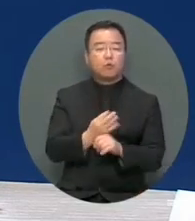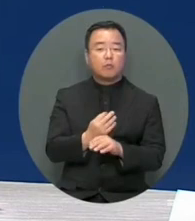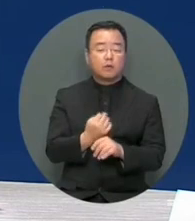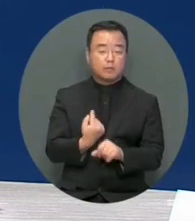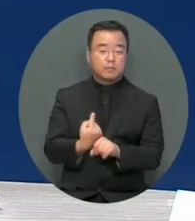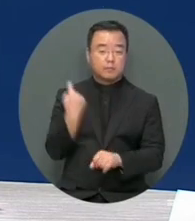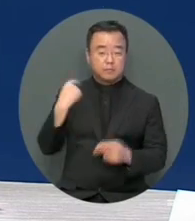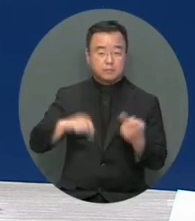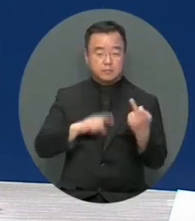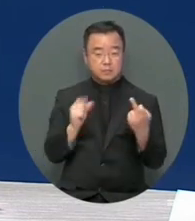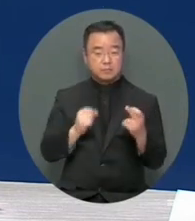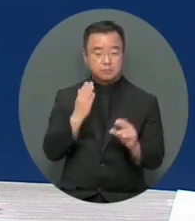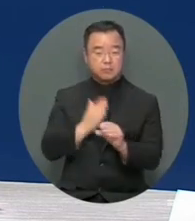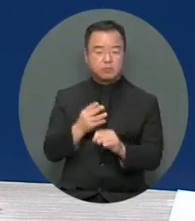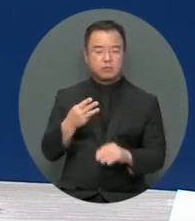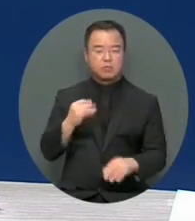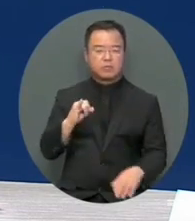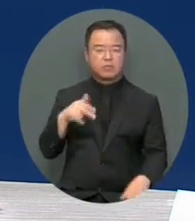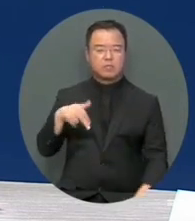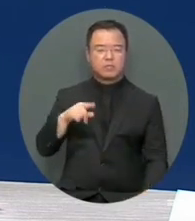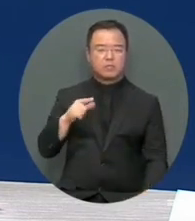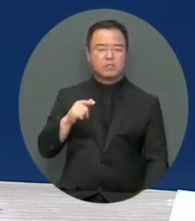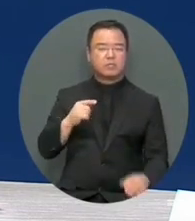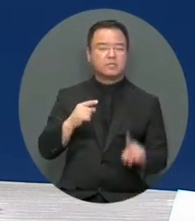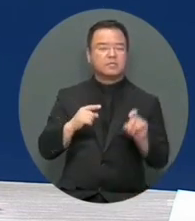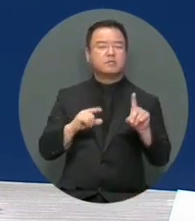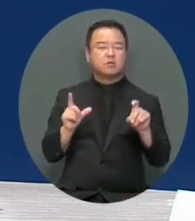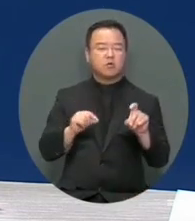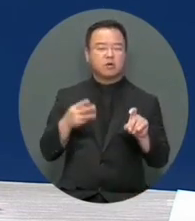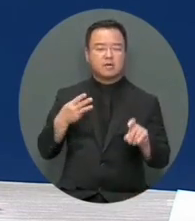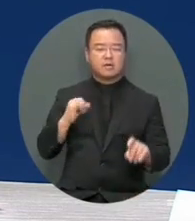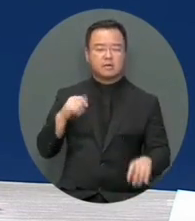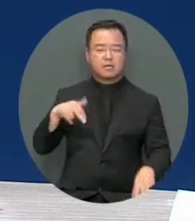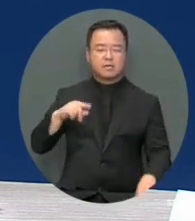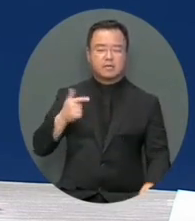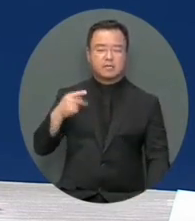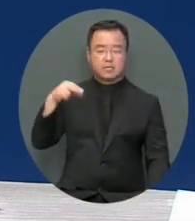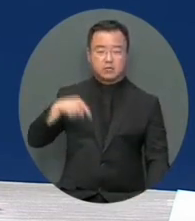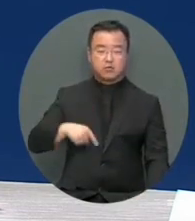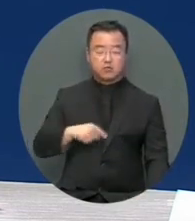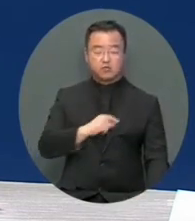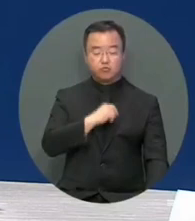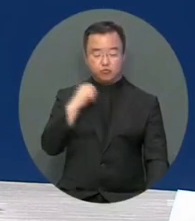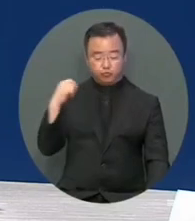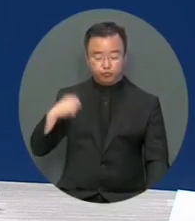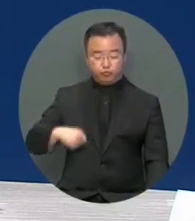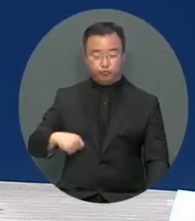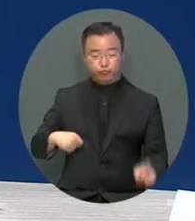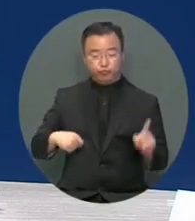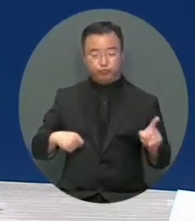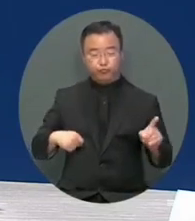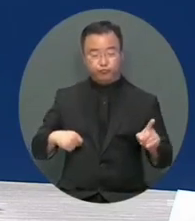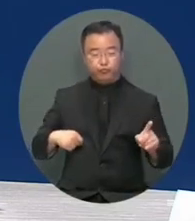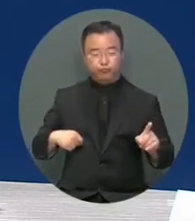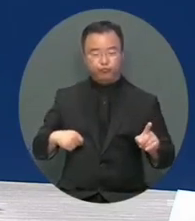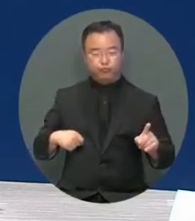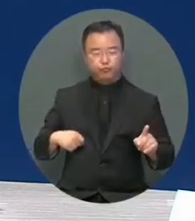12월에 리잔수 11월에 리잔수 중국 당시 우리 국회에